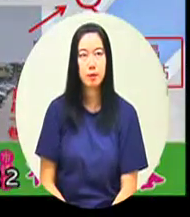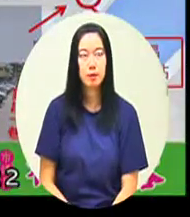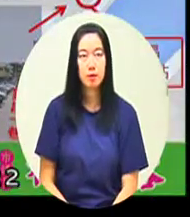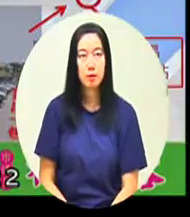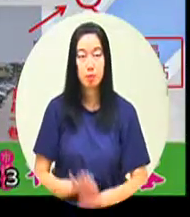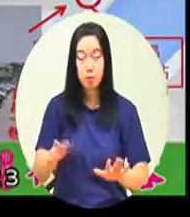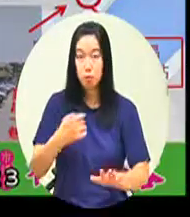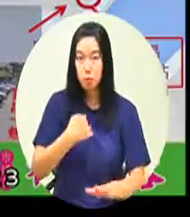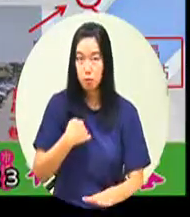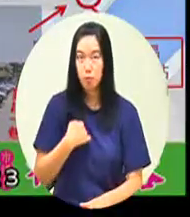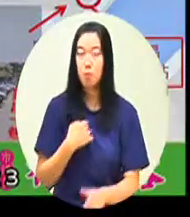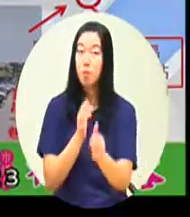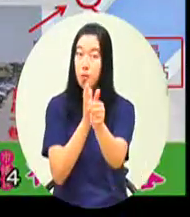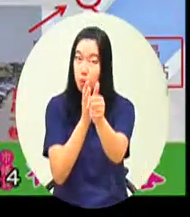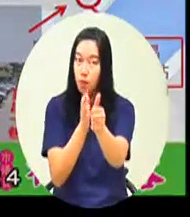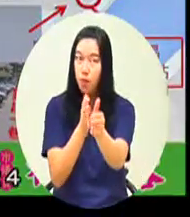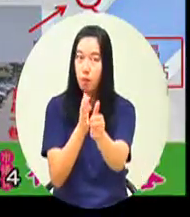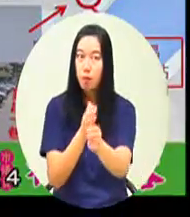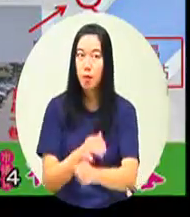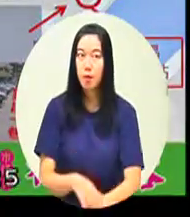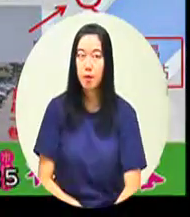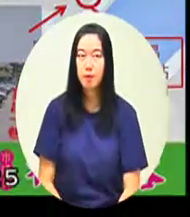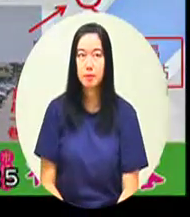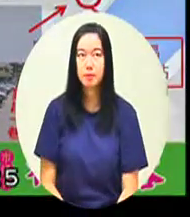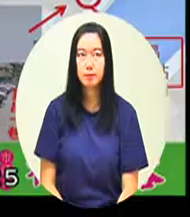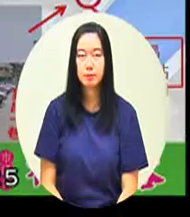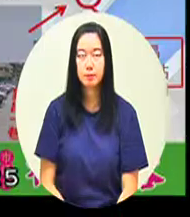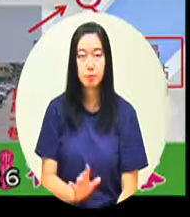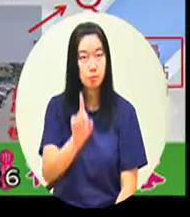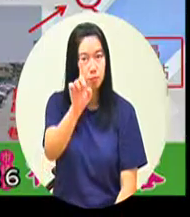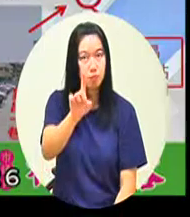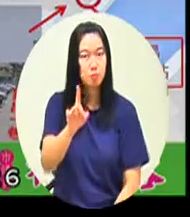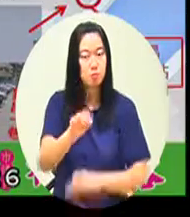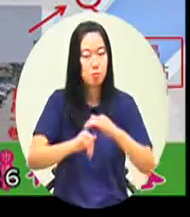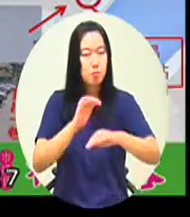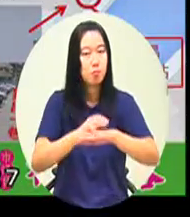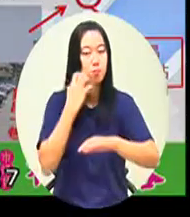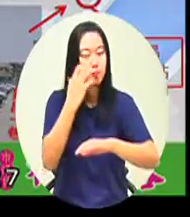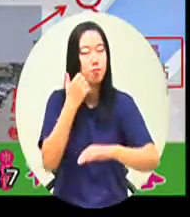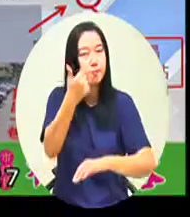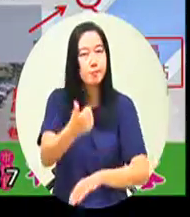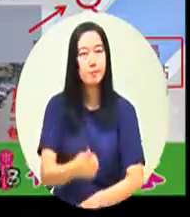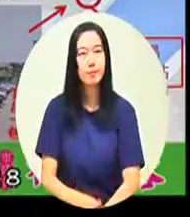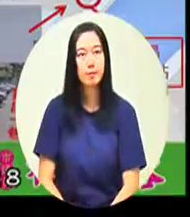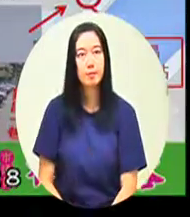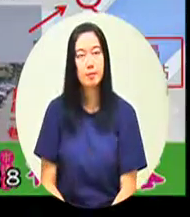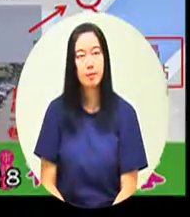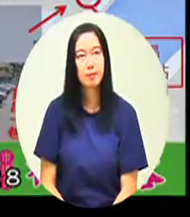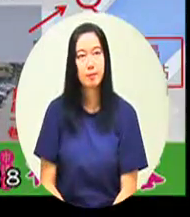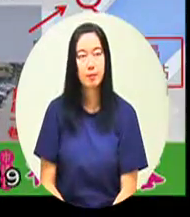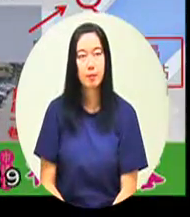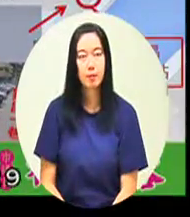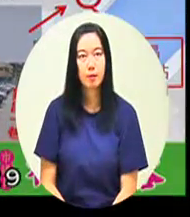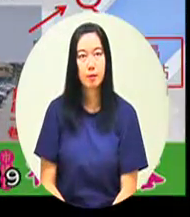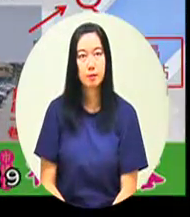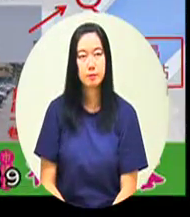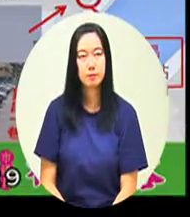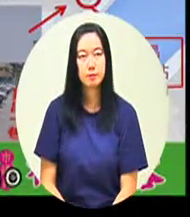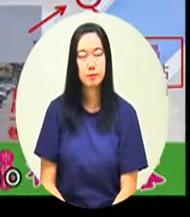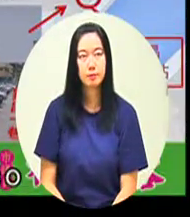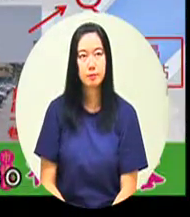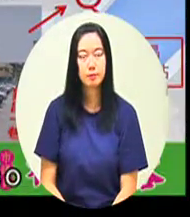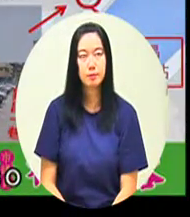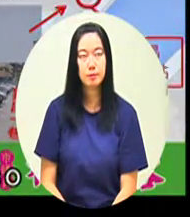席一再的质询当中有一个好的成果，有好的成果当然我要在这给你